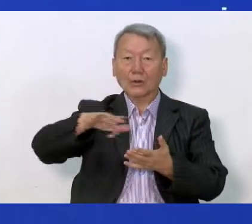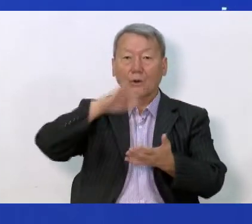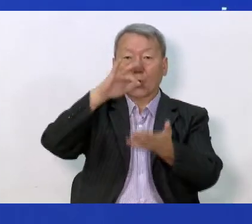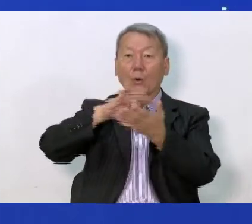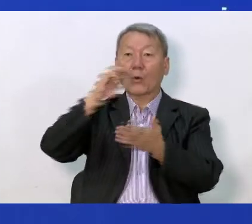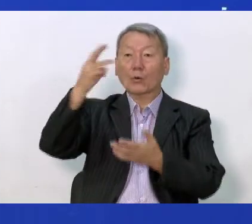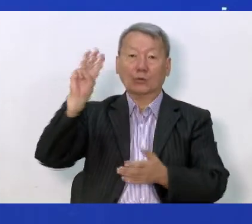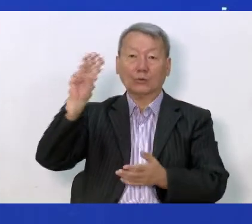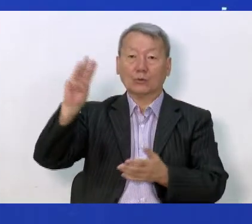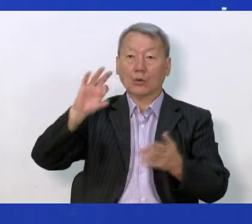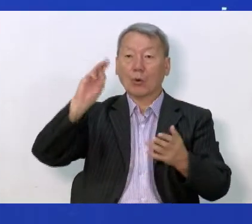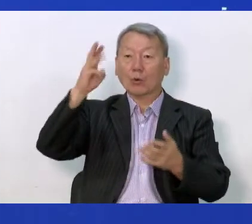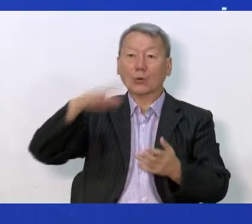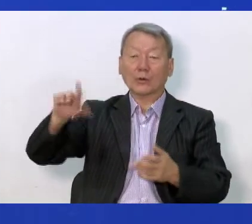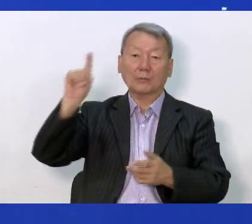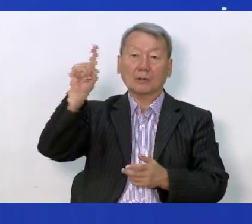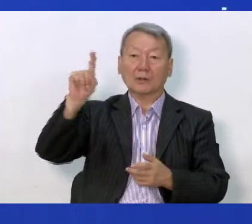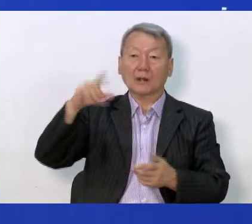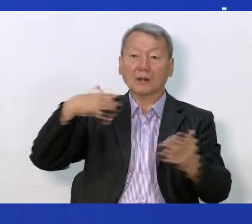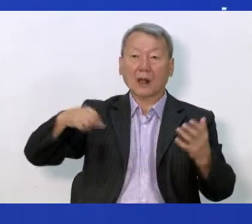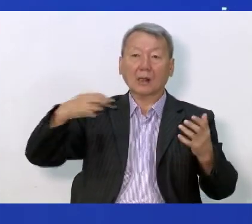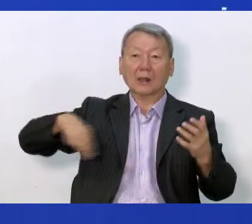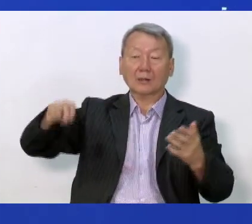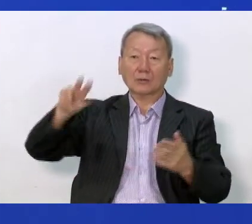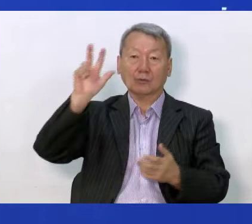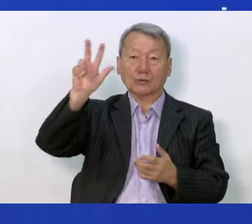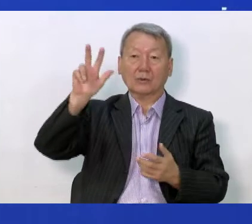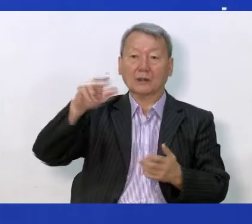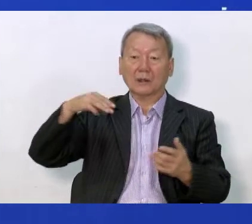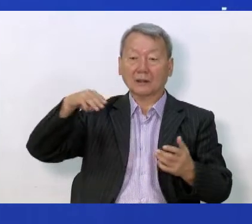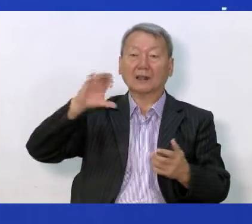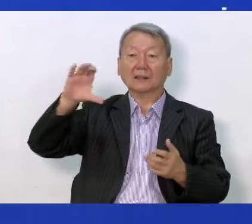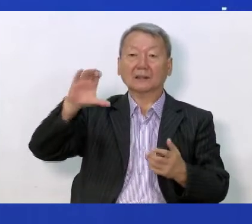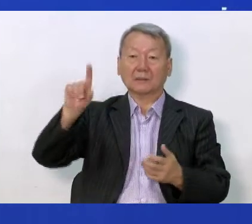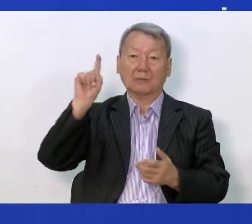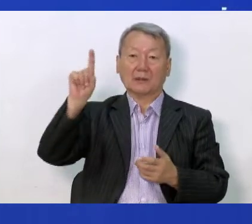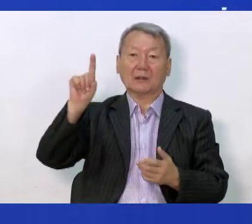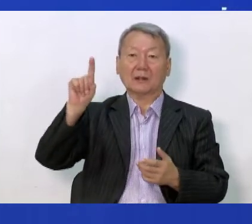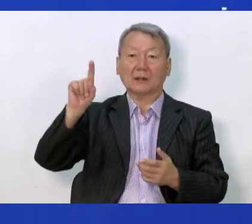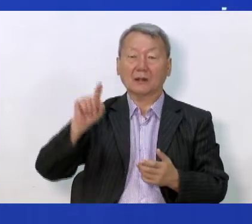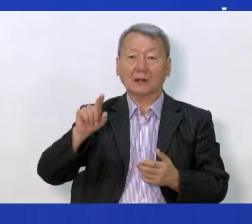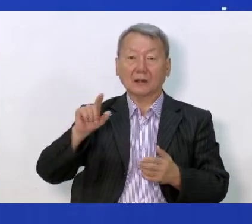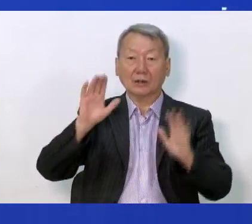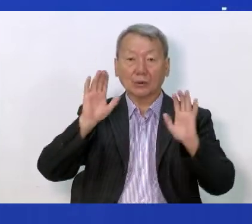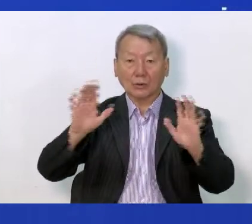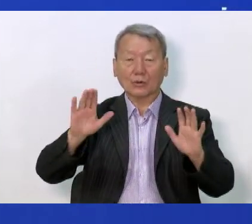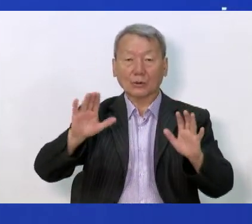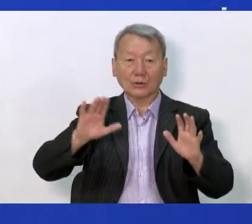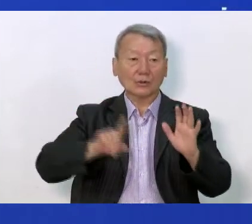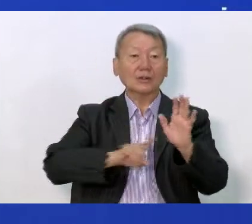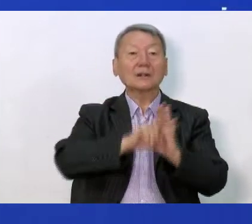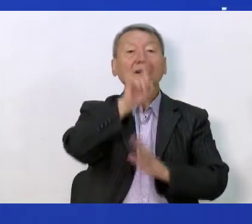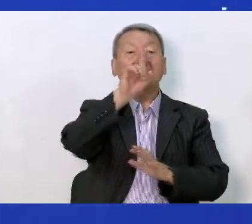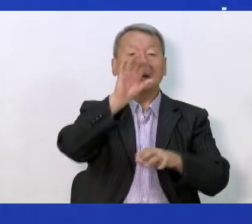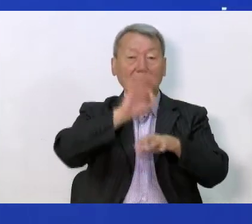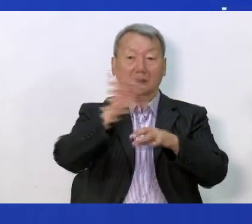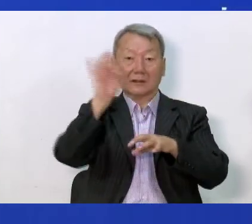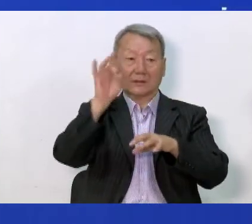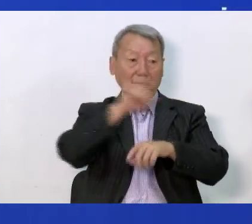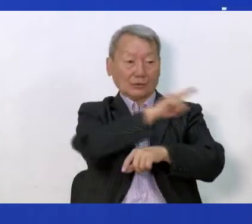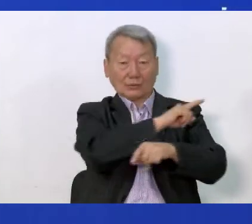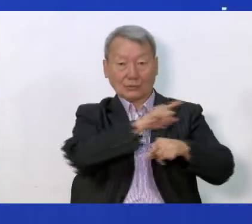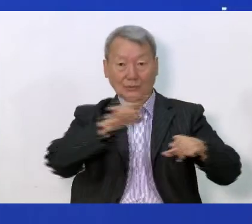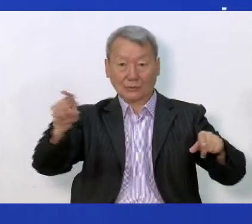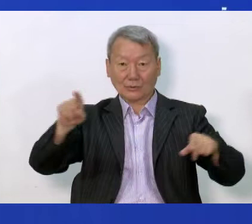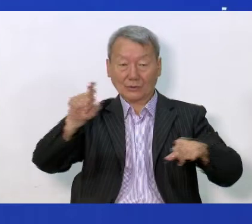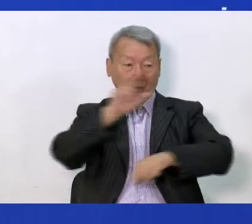шаарынан 3, Ош облусунан 1, Жалабат облусунан 3, Талас облусунан 1. Жалпы сынан республика бойынша коюу 19